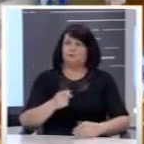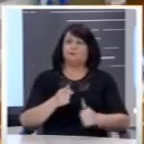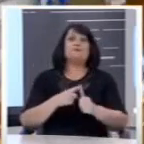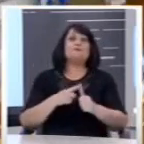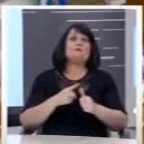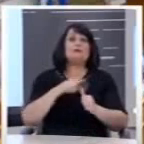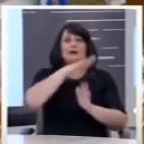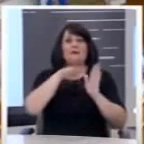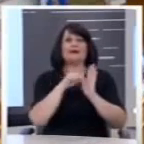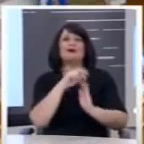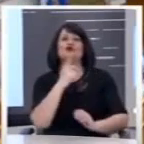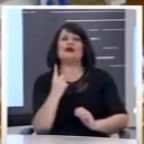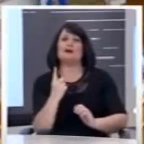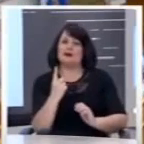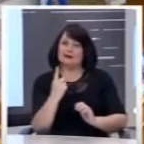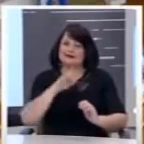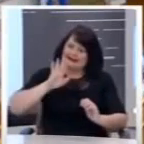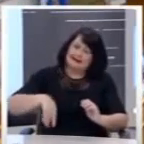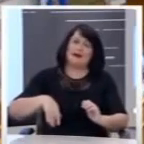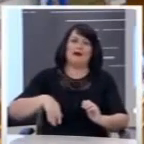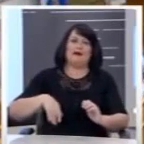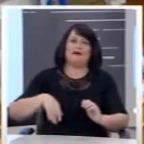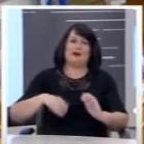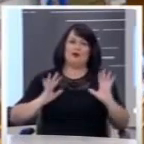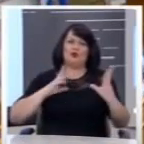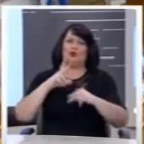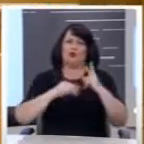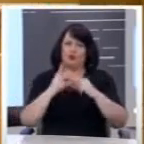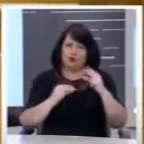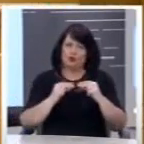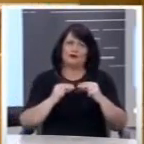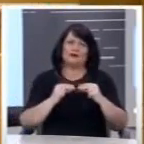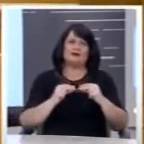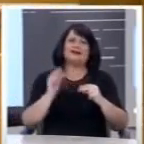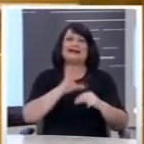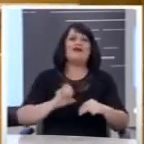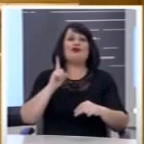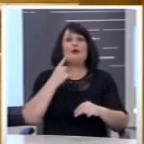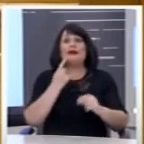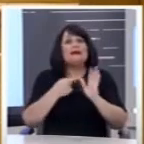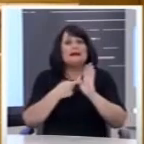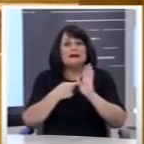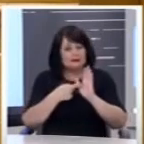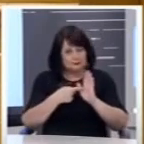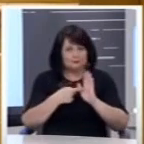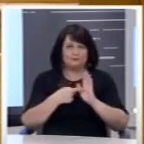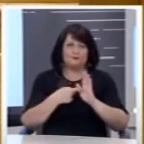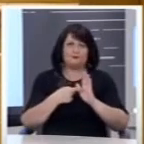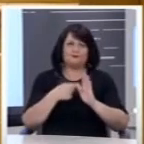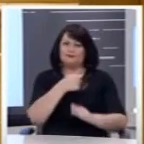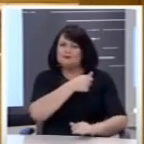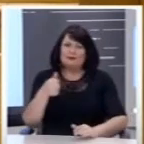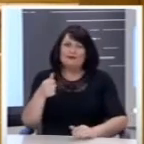η παράγραφος 21 του τελευταίου Συνόδου Κορυφής της Ευρώπης είναι